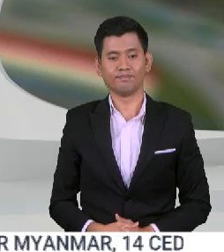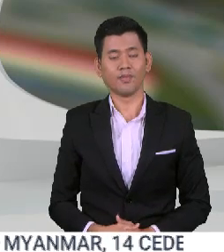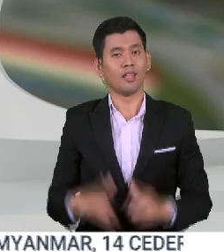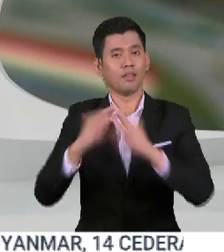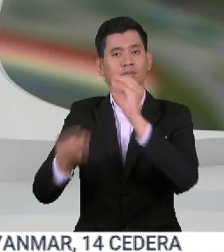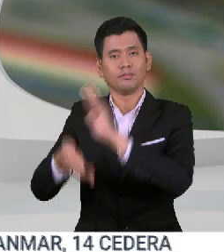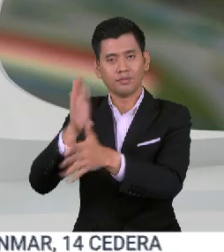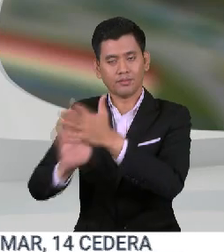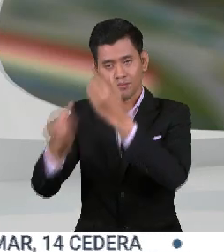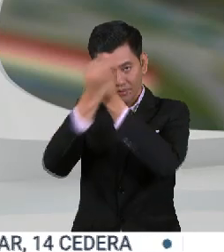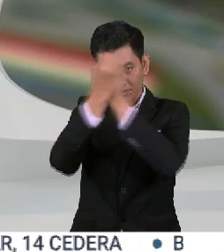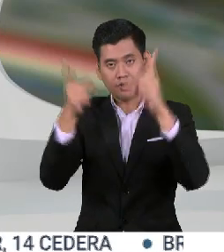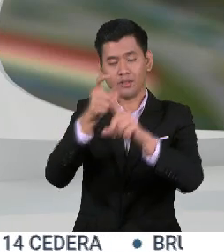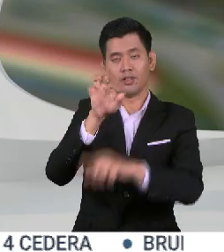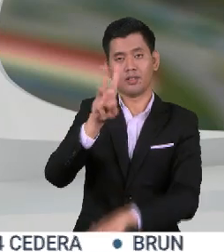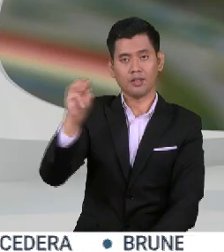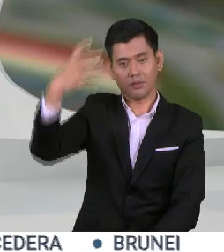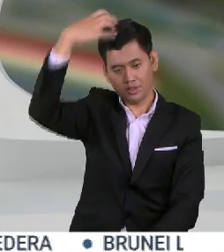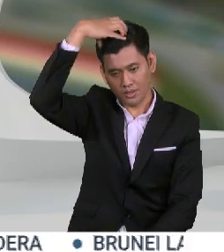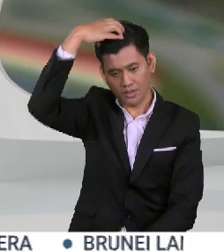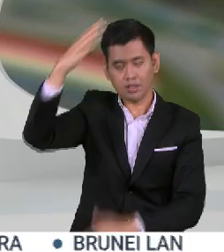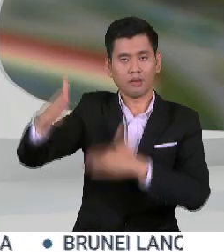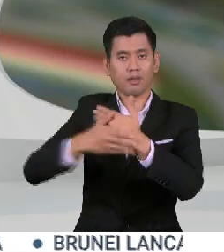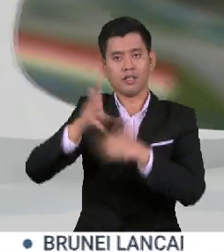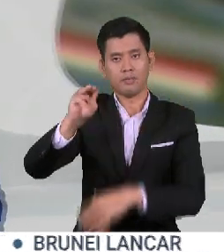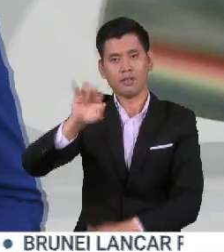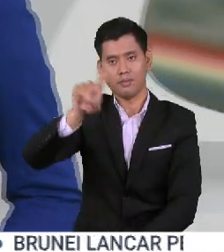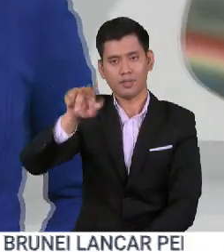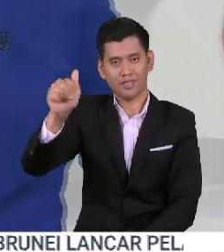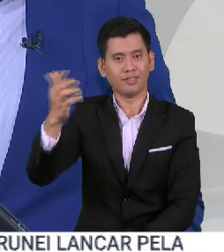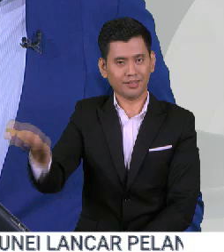saja berita dari RTM selango Kembali kepada